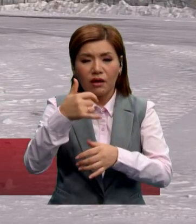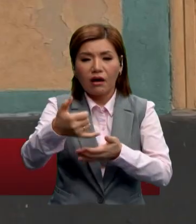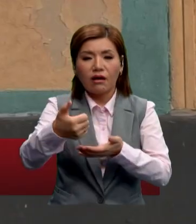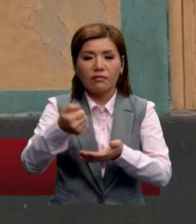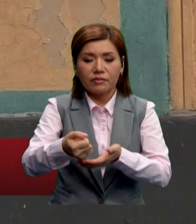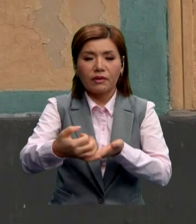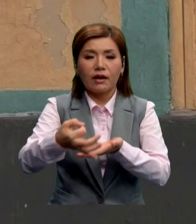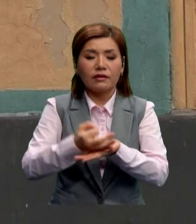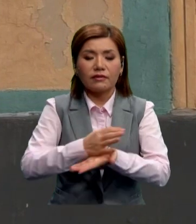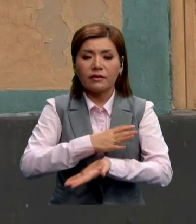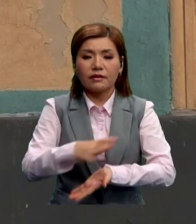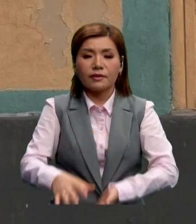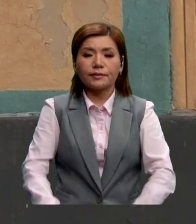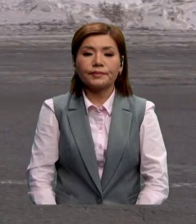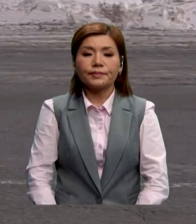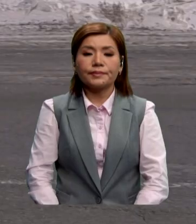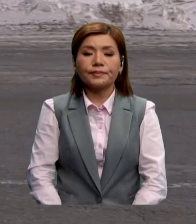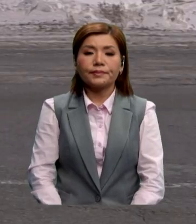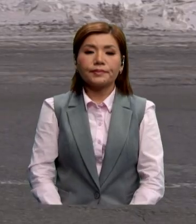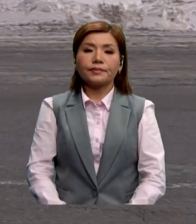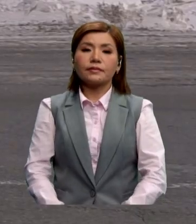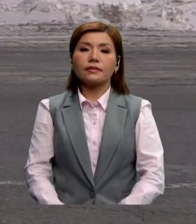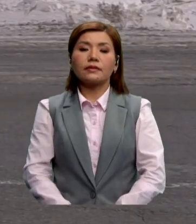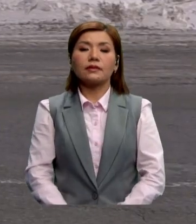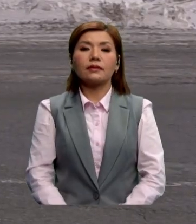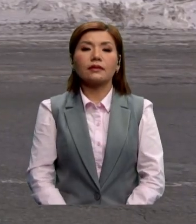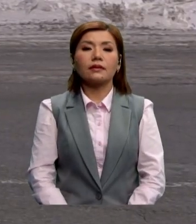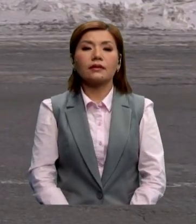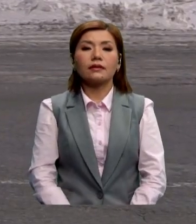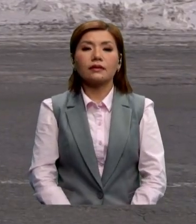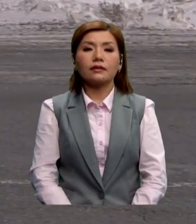қойды. Есенбек Санатұлы, Қайрат Алпысбаев, Атамекен Бизнес, Павлодар облысынан.